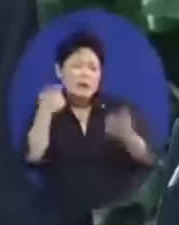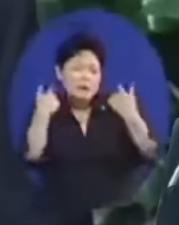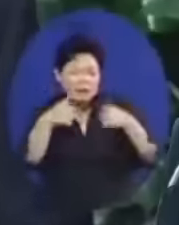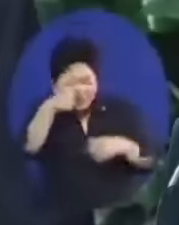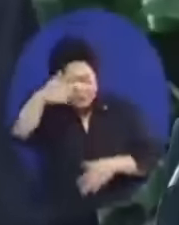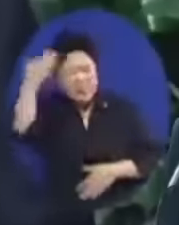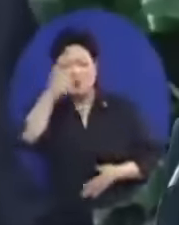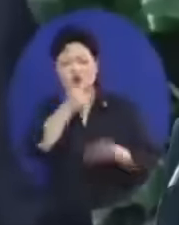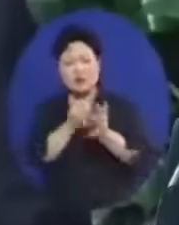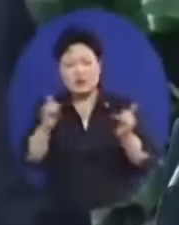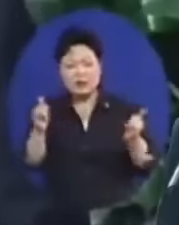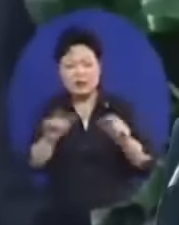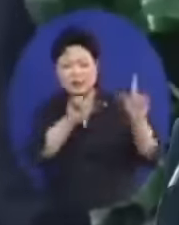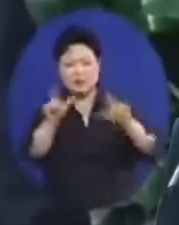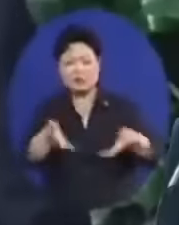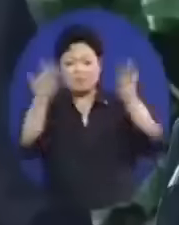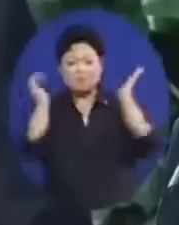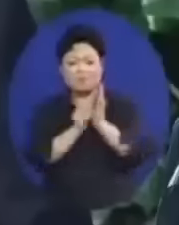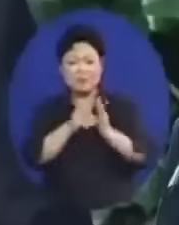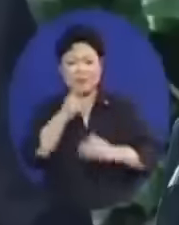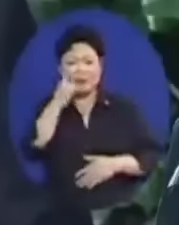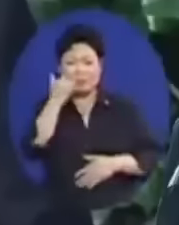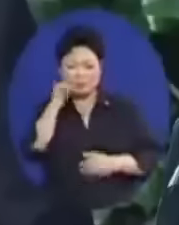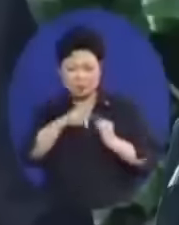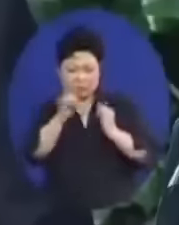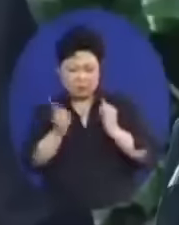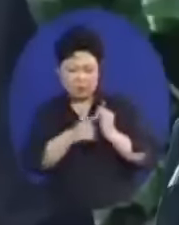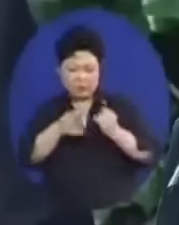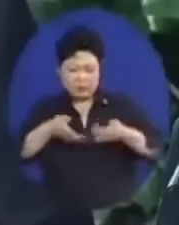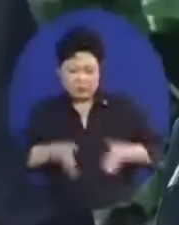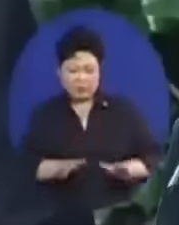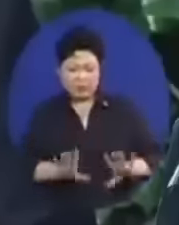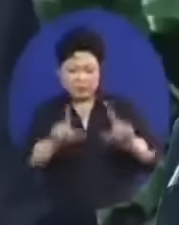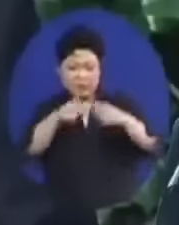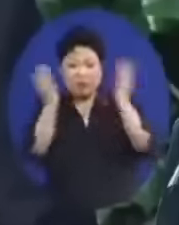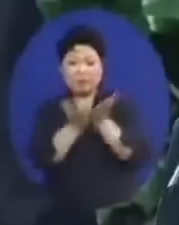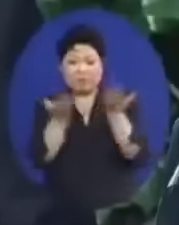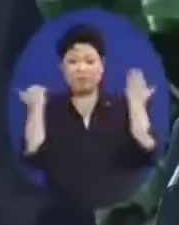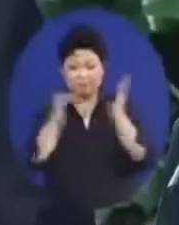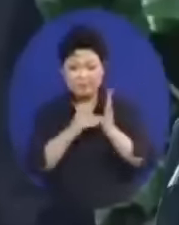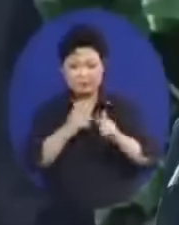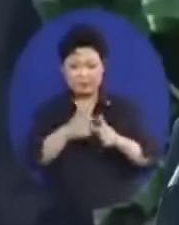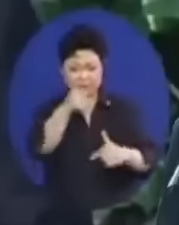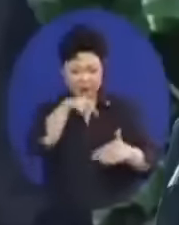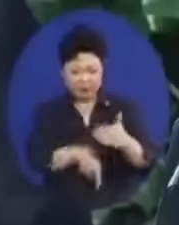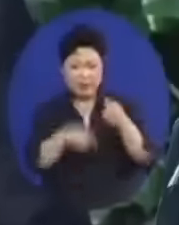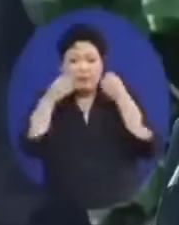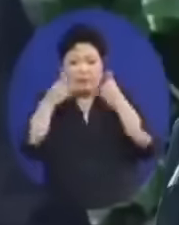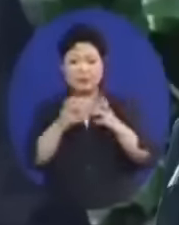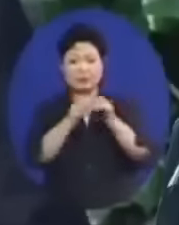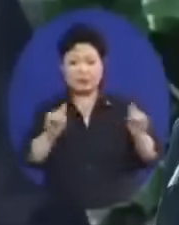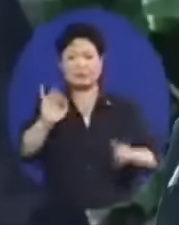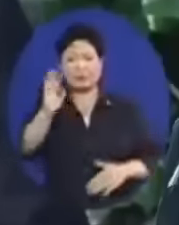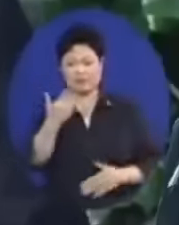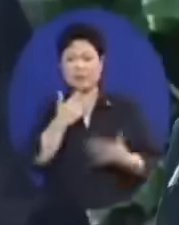지나갔습니다. 어머니 아버지의 뱃속에서 태어난 날 우리는 지나갔습니다. 예수님 안에서 새로운